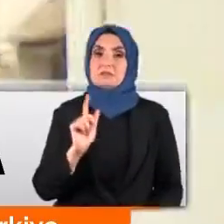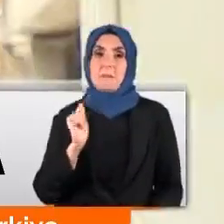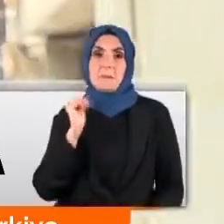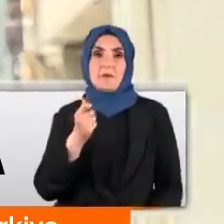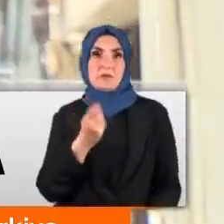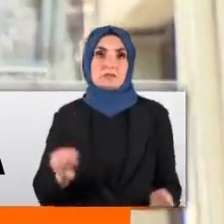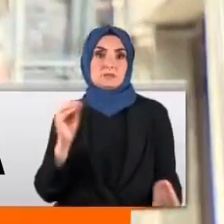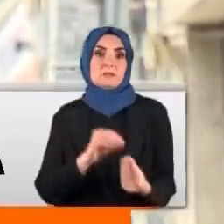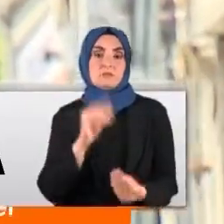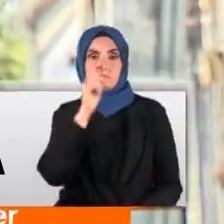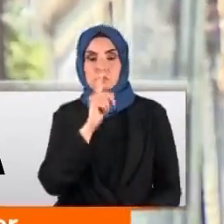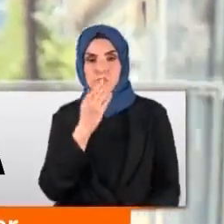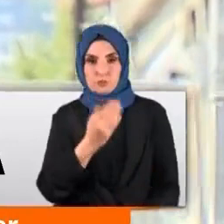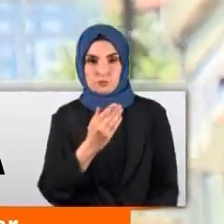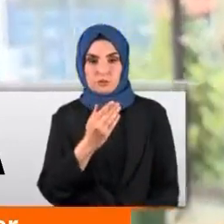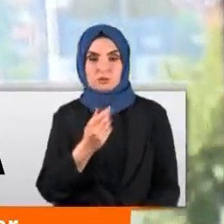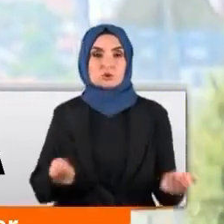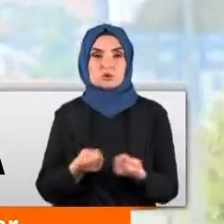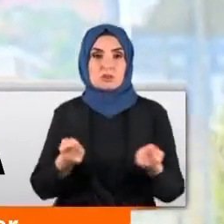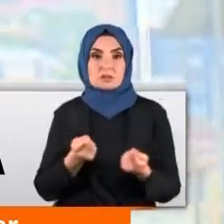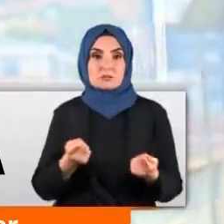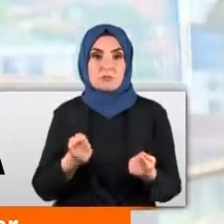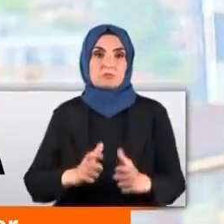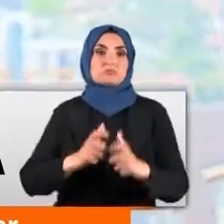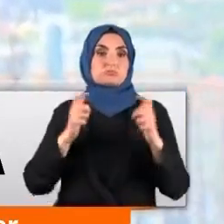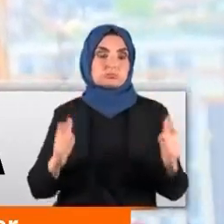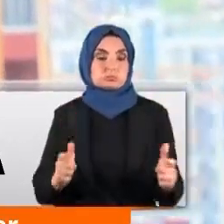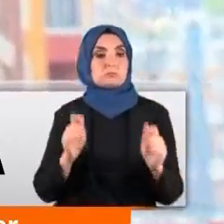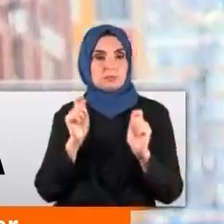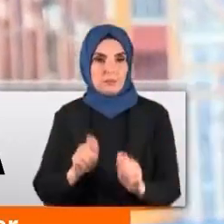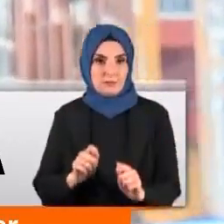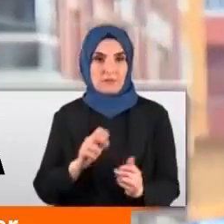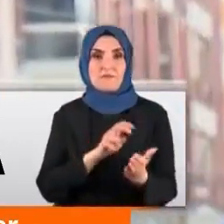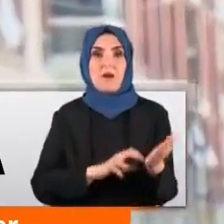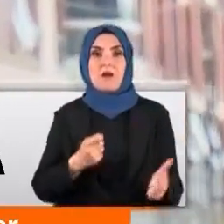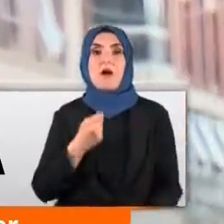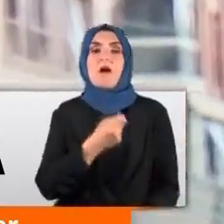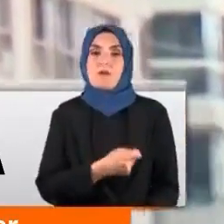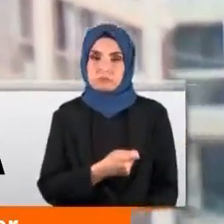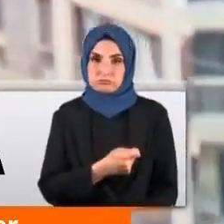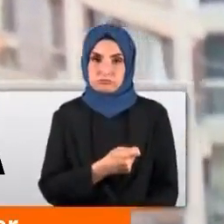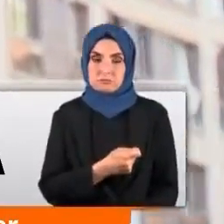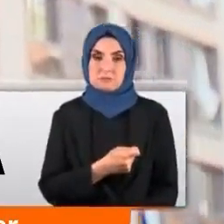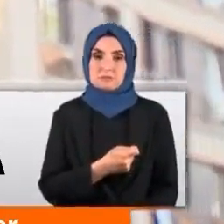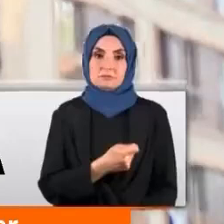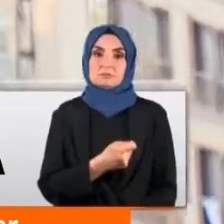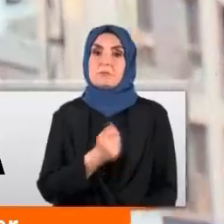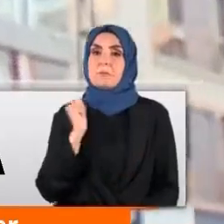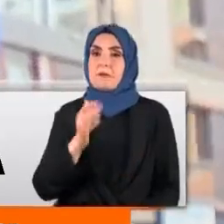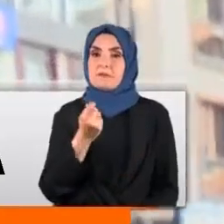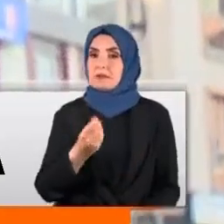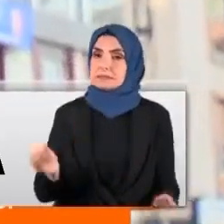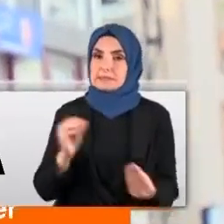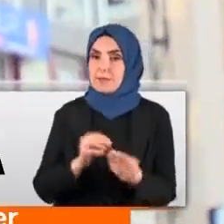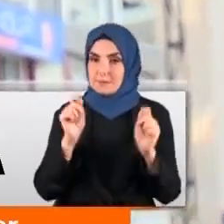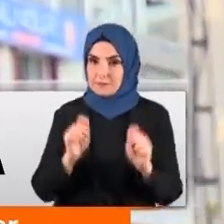artışları. Çalışmalar kapsamlı olarak yapıldı ve bu neticede vergilerini ödemeyen, fahiş fiyat artışlarına neden olan ve satış